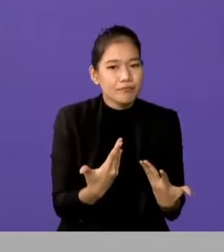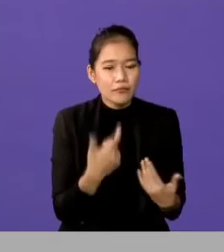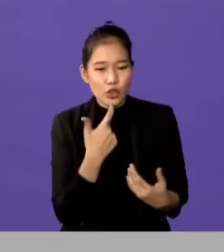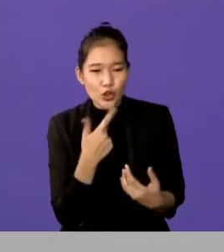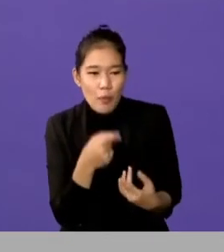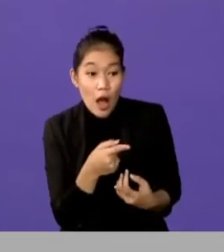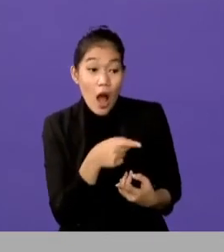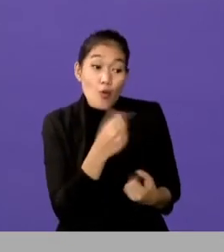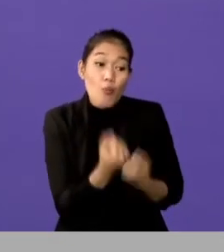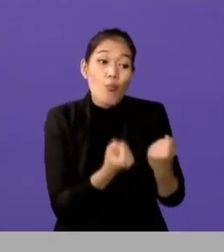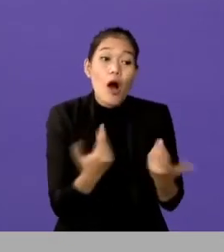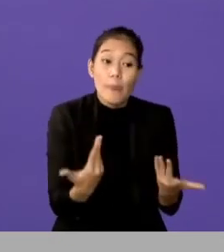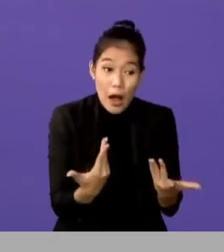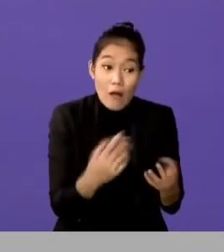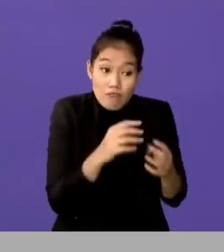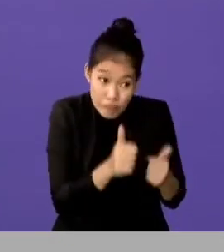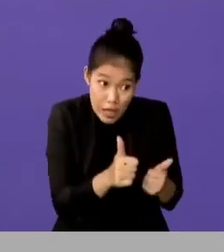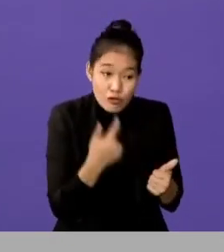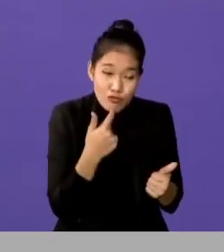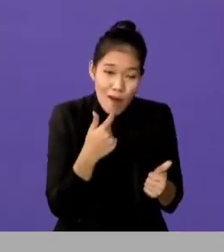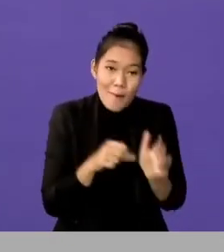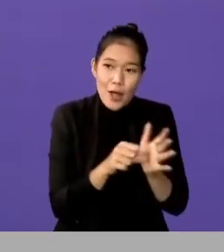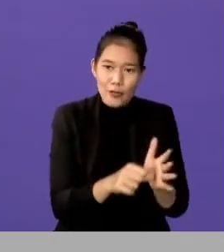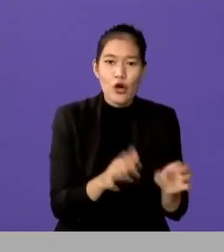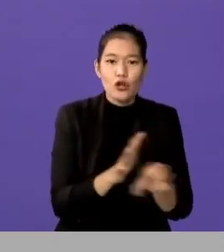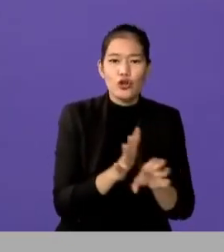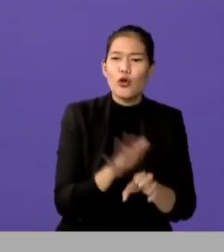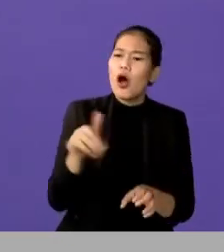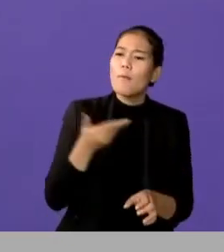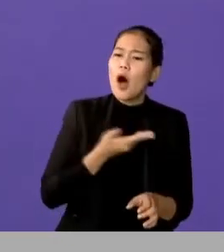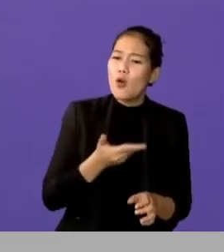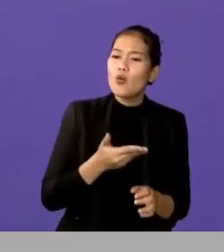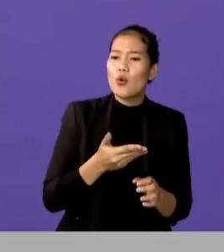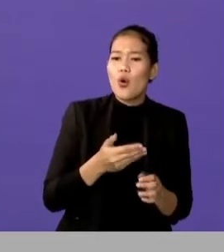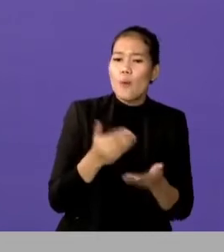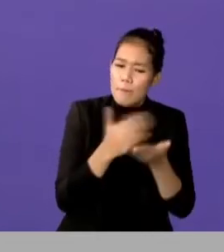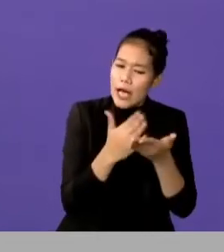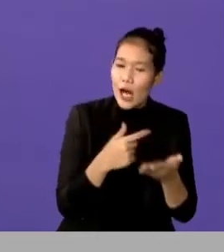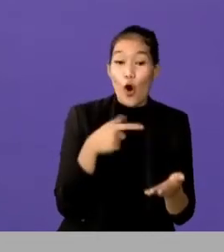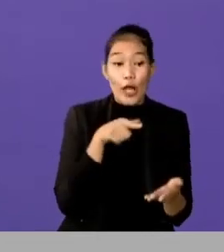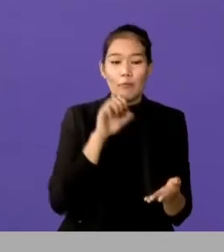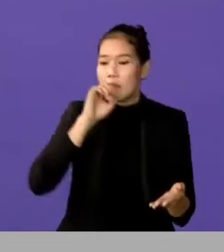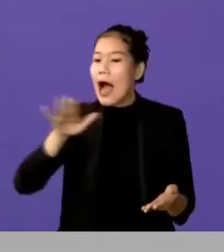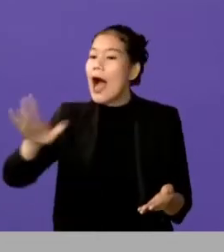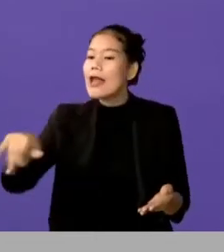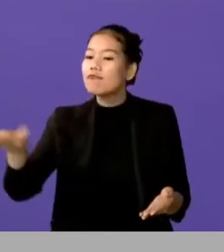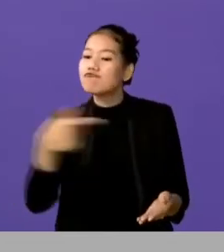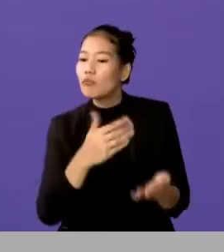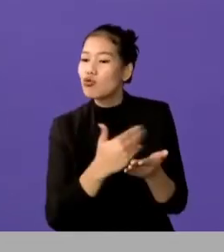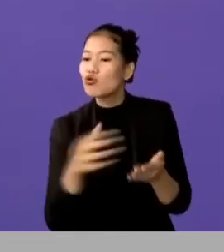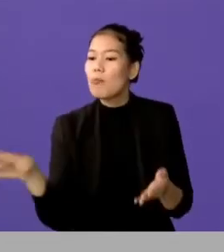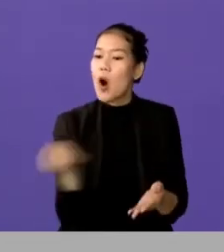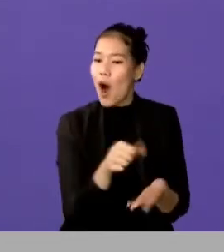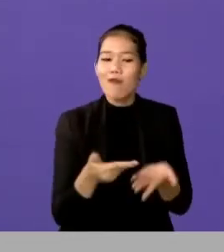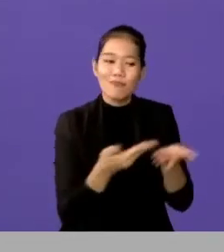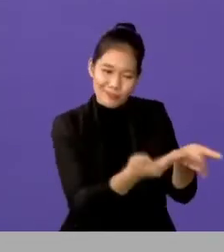kalau dia masih mampu Bis bisa dilakukan hanya users pengen membaca surah nak saya bawa buku boleh Kita sejak Masa